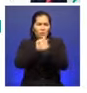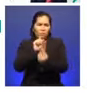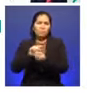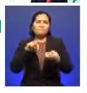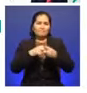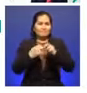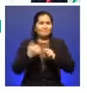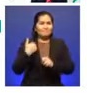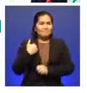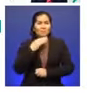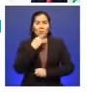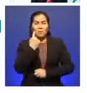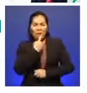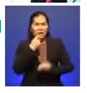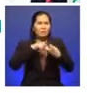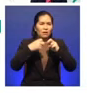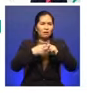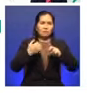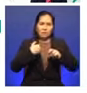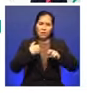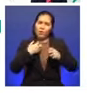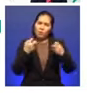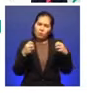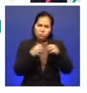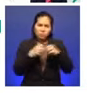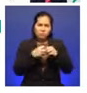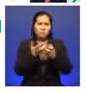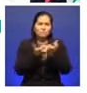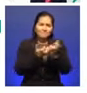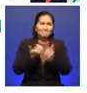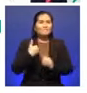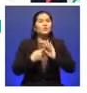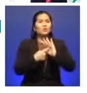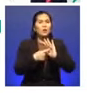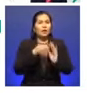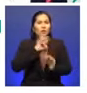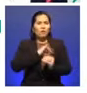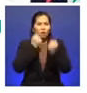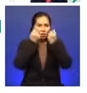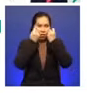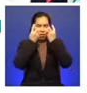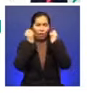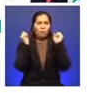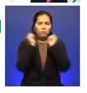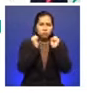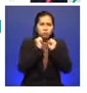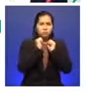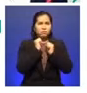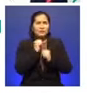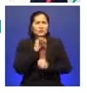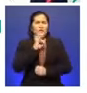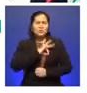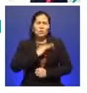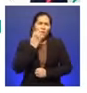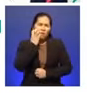ากขึ้นจะมีความยุ่งยากมากมายเกิดตามมาไม่ว่าจะเป็นความกลัวความวิตกกังวลเกิดความเจ็บ